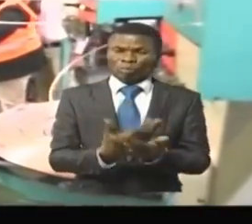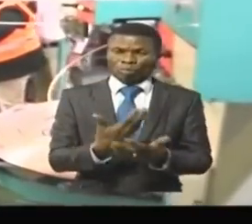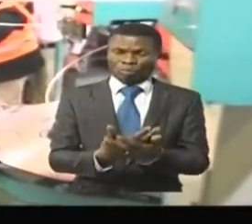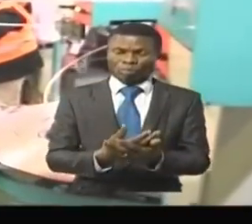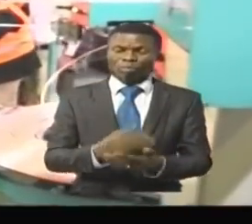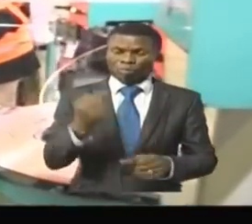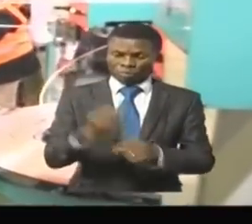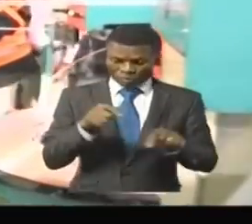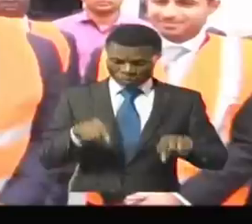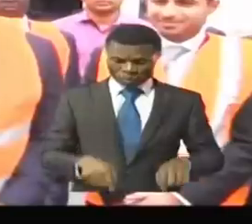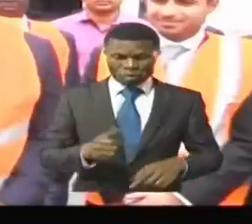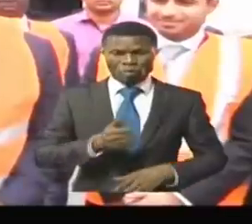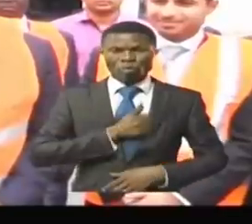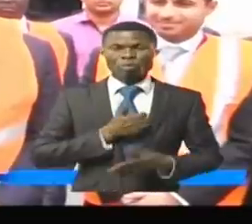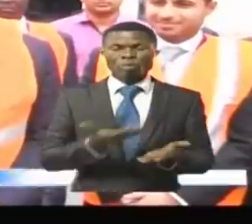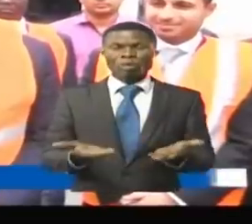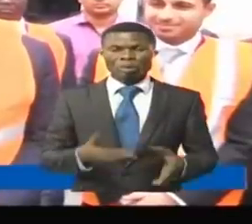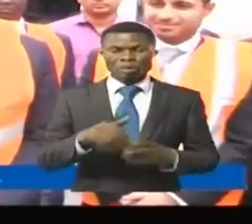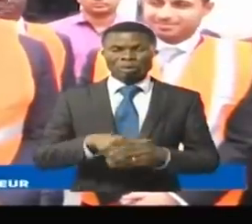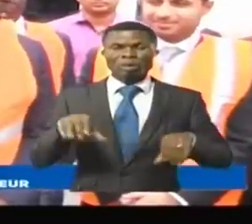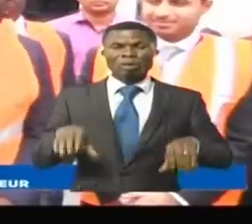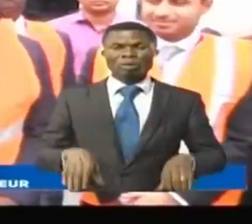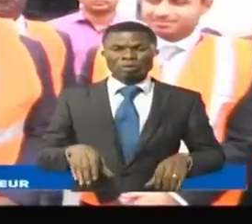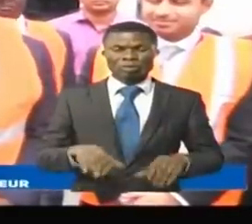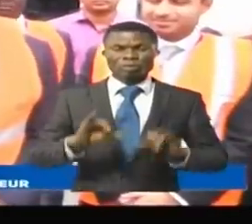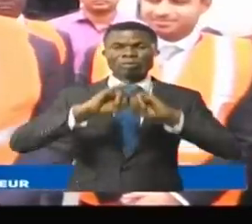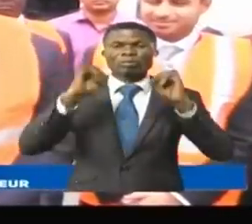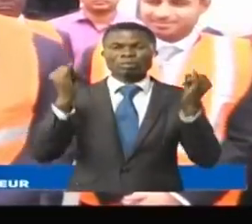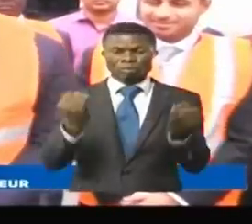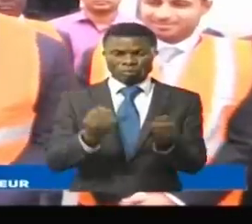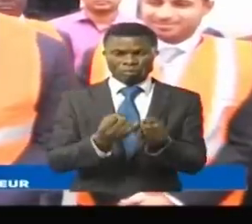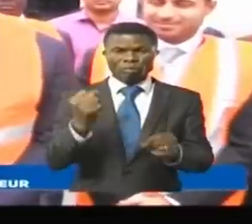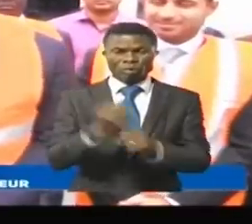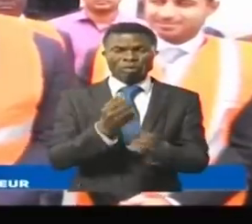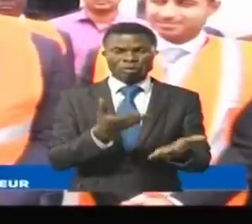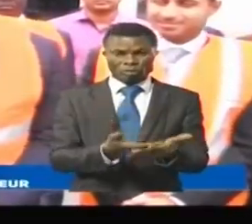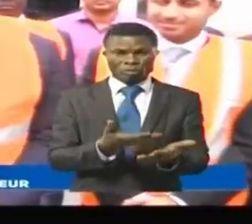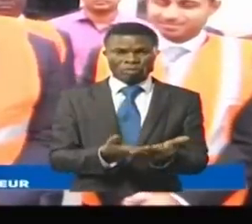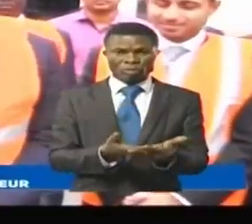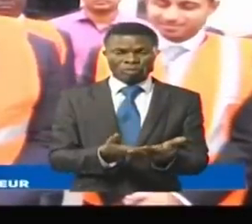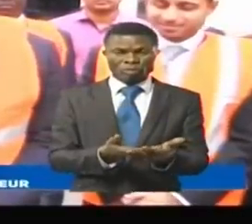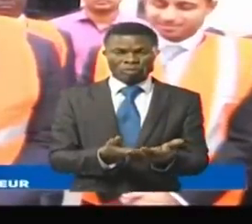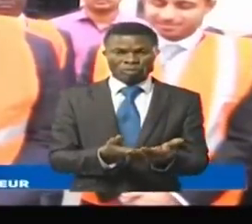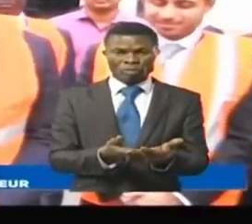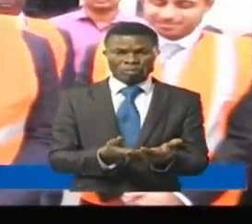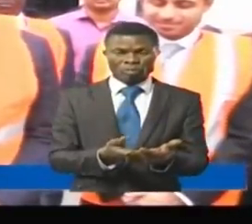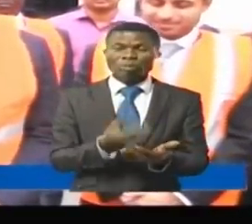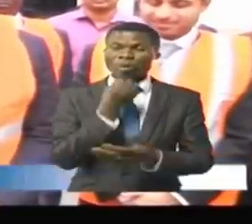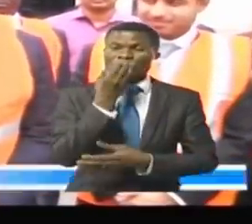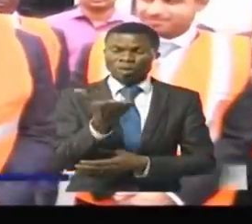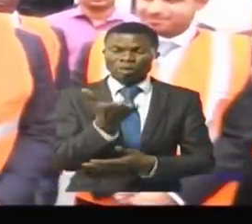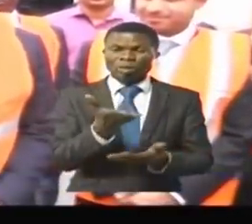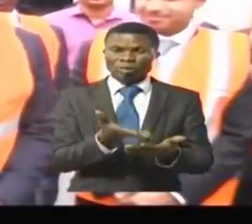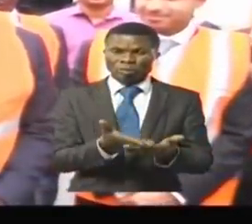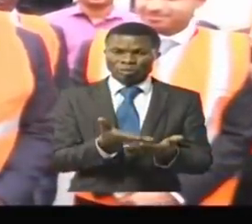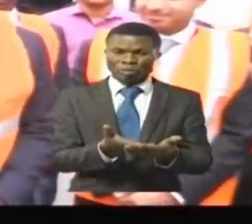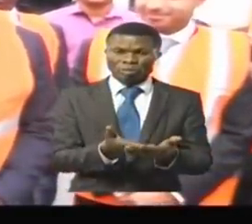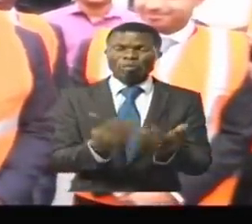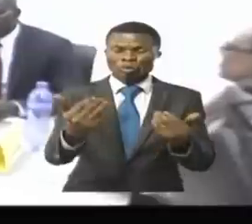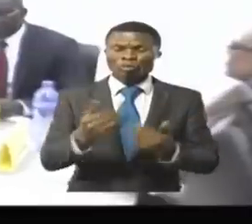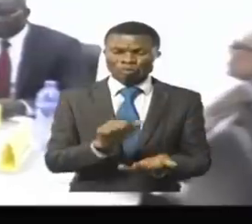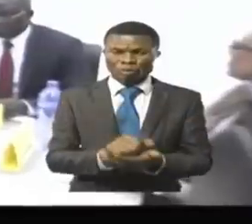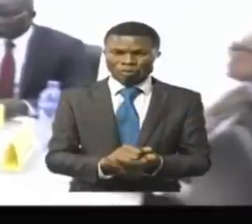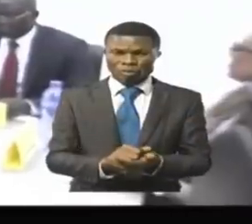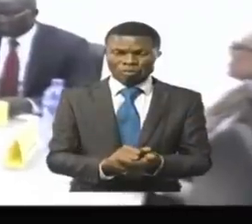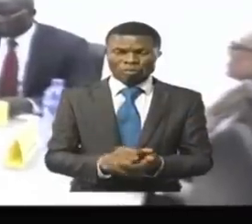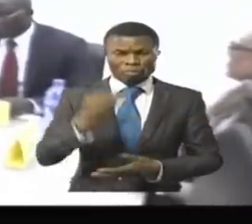transformées dans le pays. Et l'industrie Proton est le modèle de ce que nous voulons.